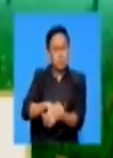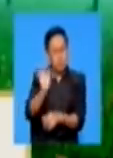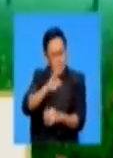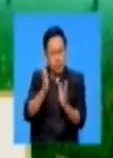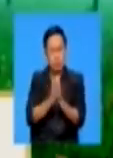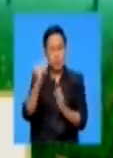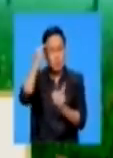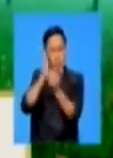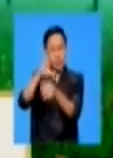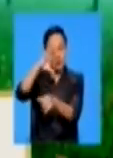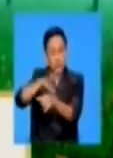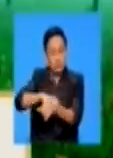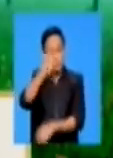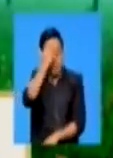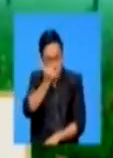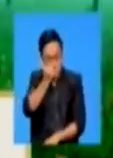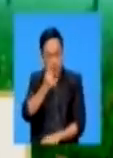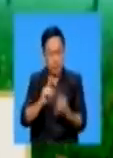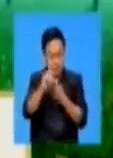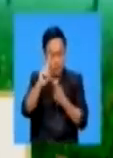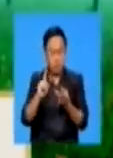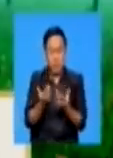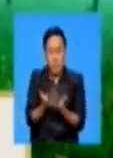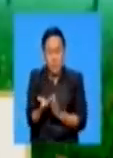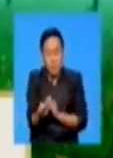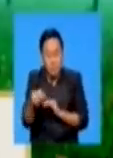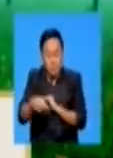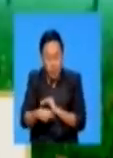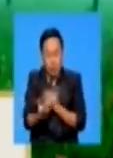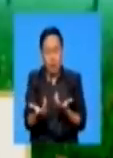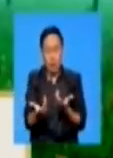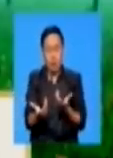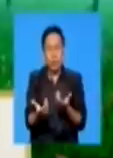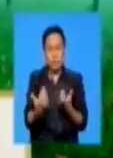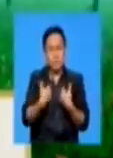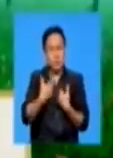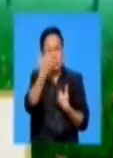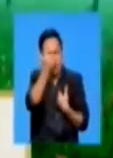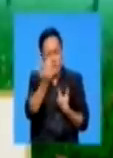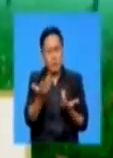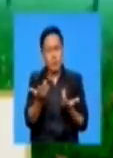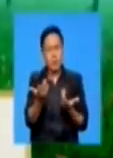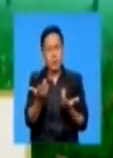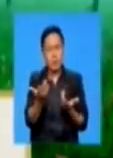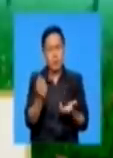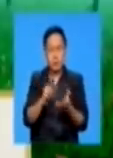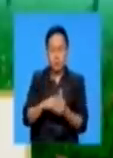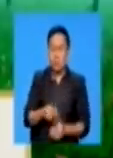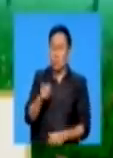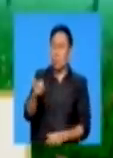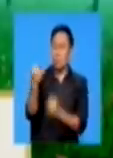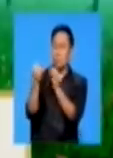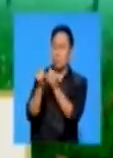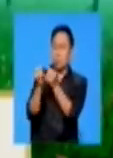าทำไมเขาถึงจับนะทำไมถึงมีการเรียกร้องผลประโยชน์สมยอมหรือเปล่านะการที่จะไปว่ากล่าวให้ร้ายใคร